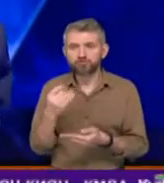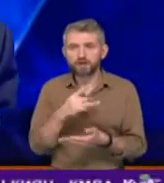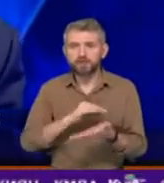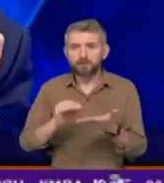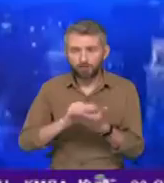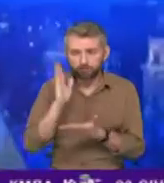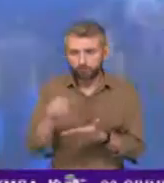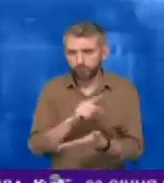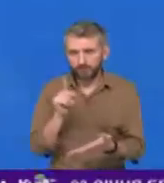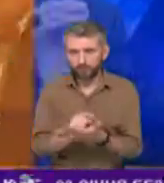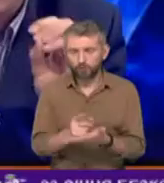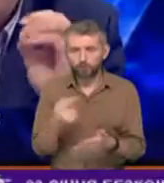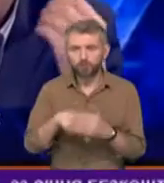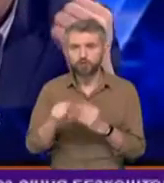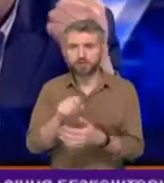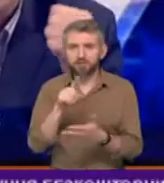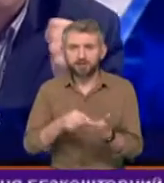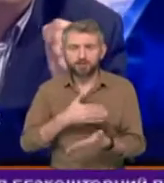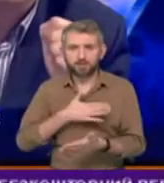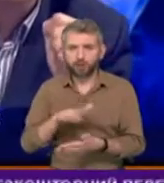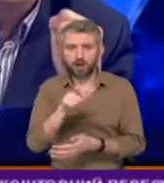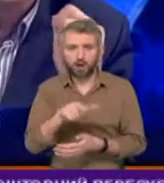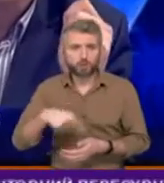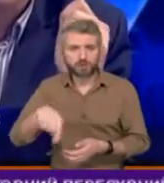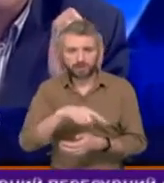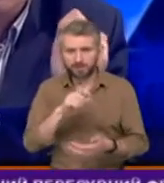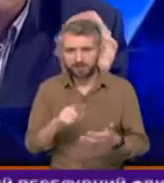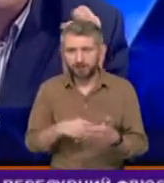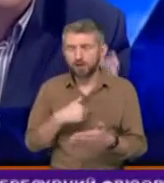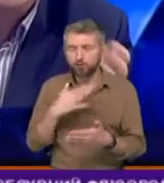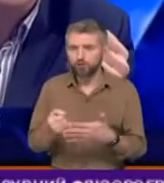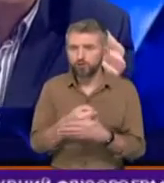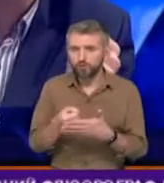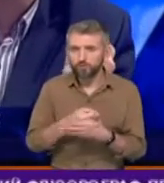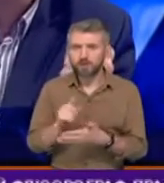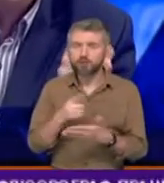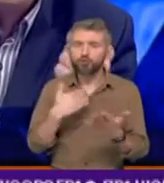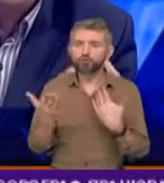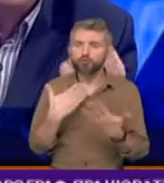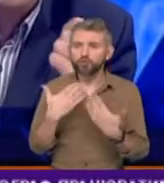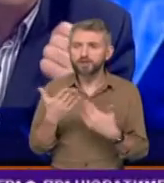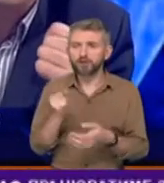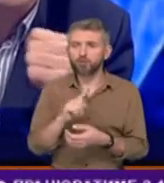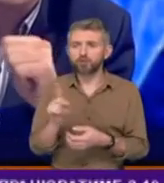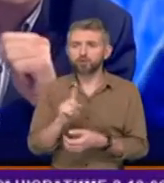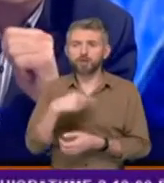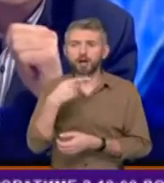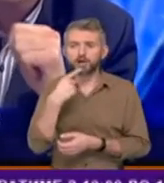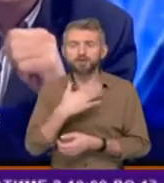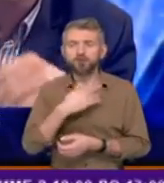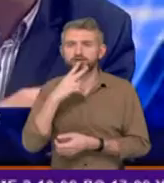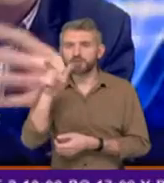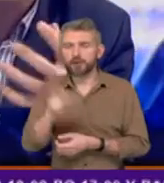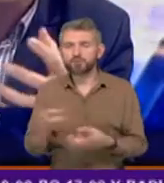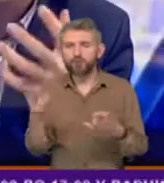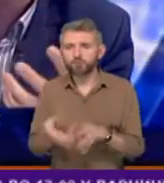напишу обов'язково. Тому що це питання не моє, а людські питання. Тому я їх буду лобіювати. Що стосується того, що про що каже наш глядач,